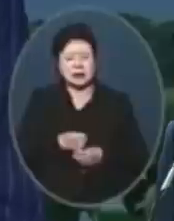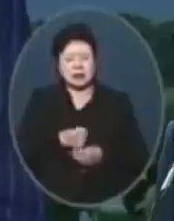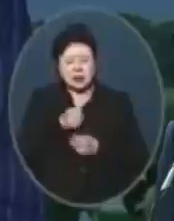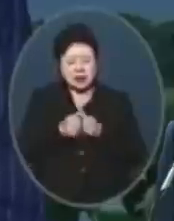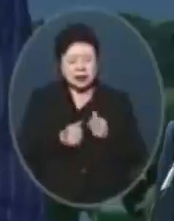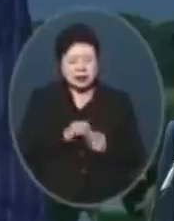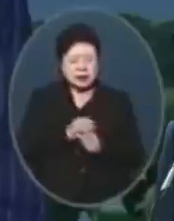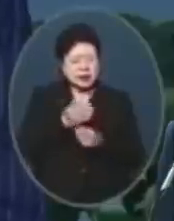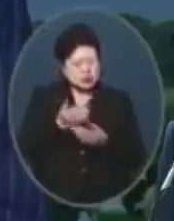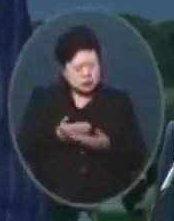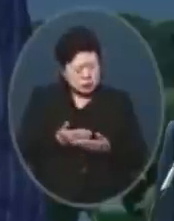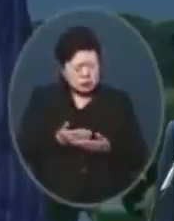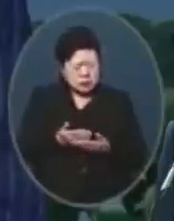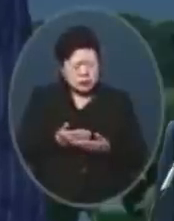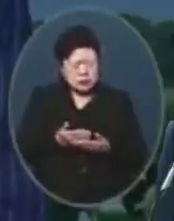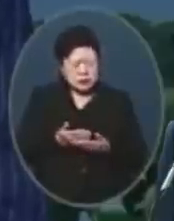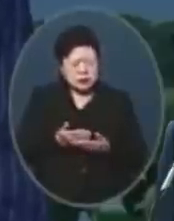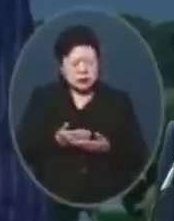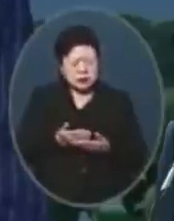하나님 우리를 사랑하셔야